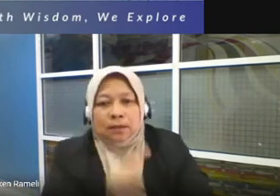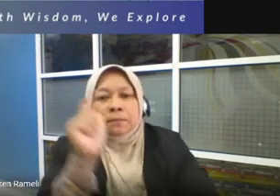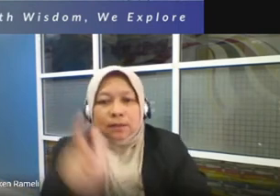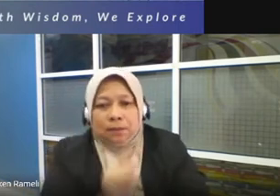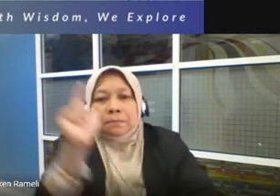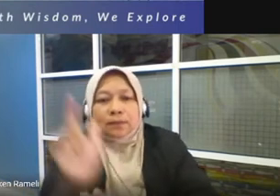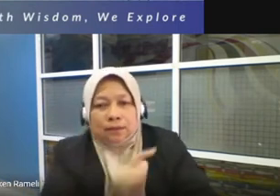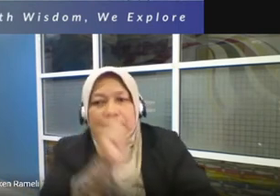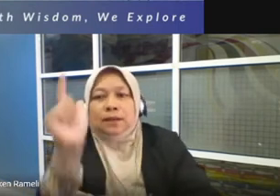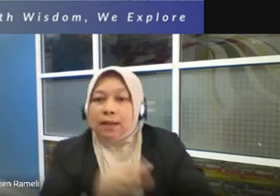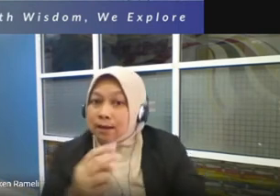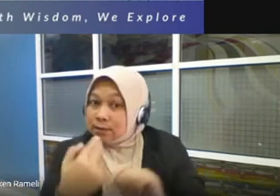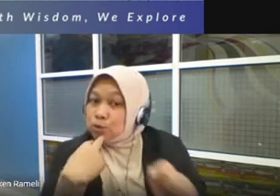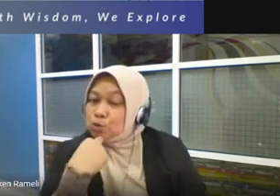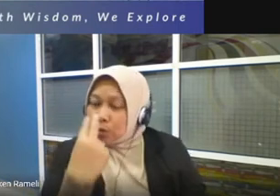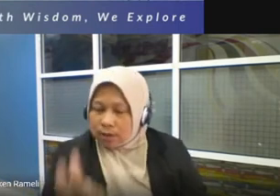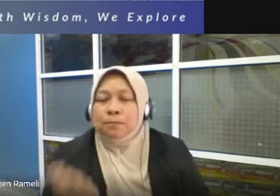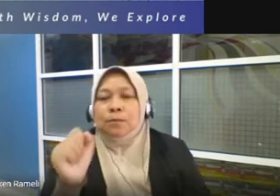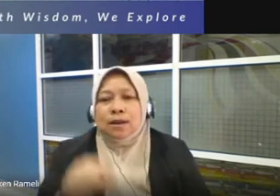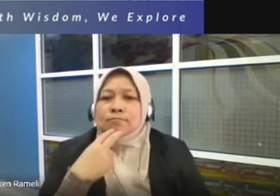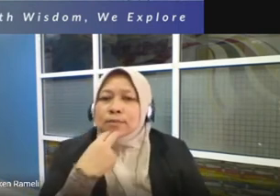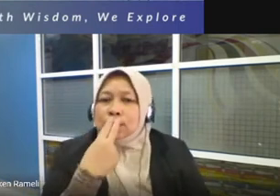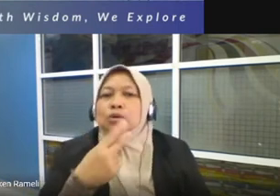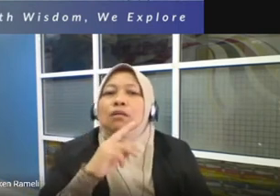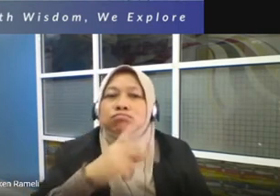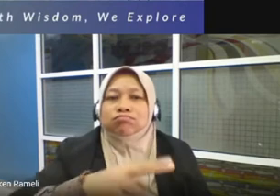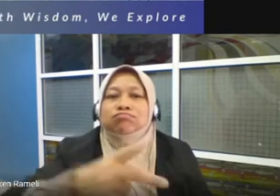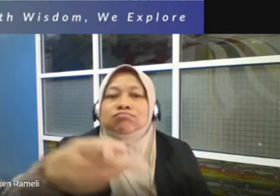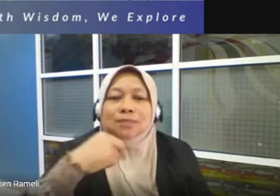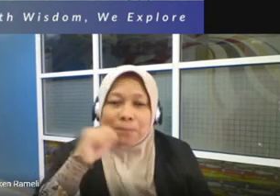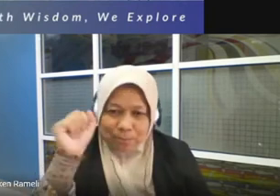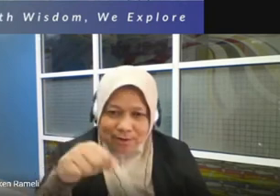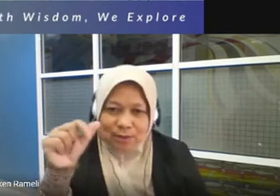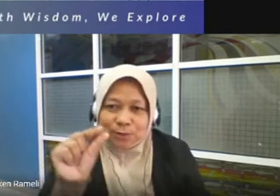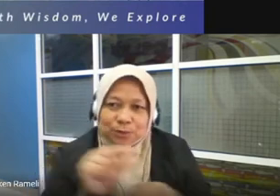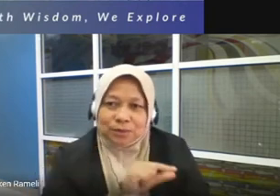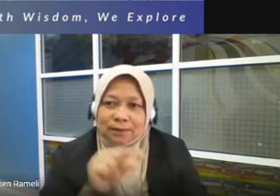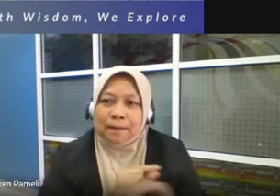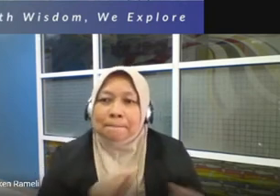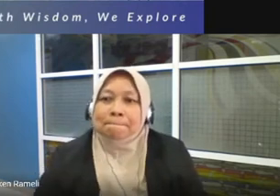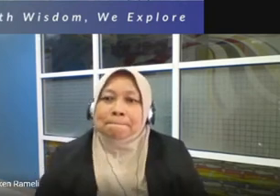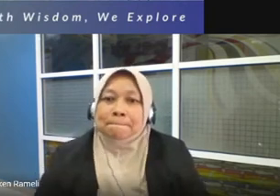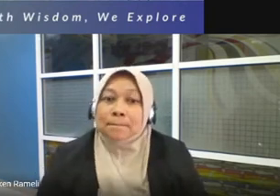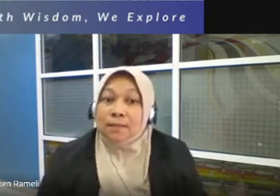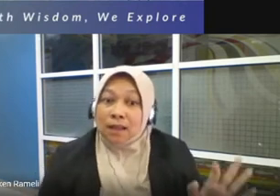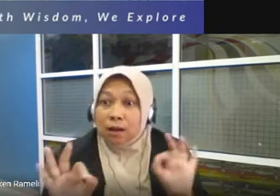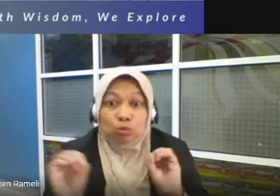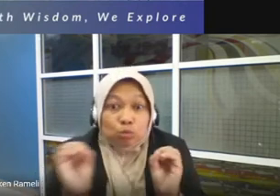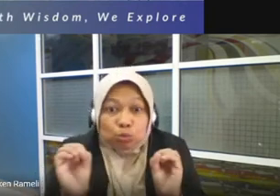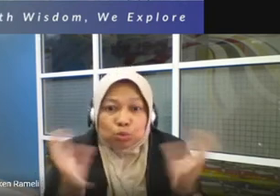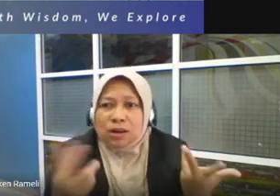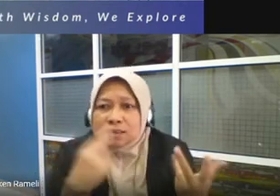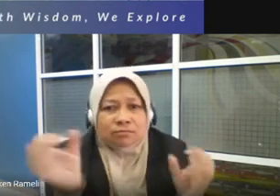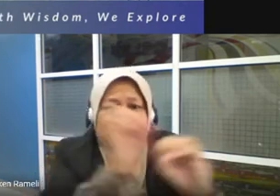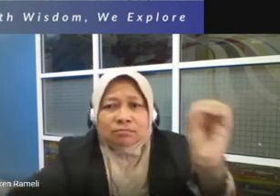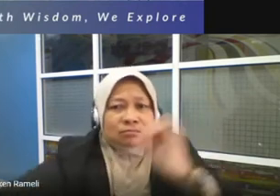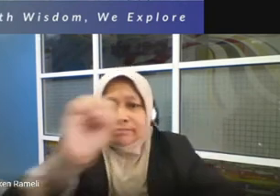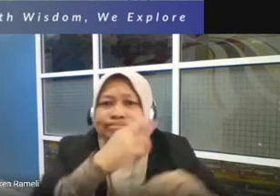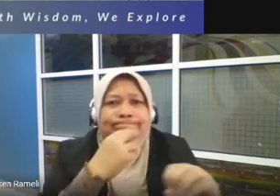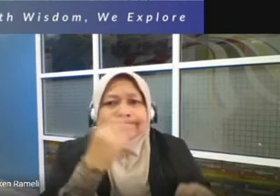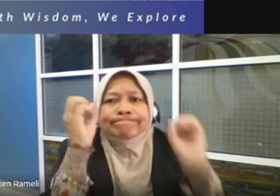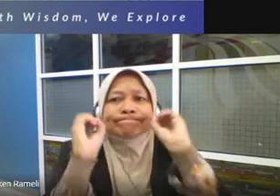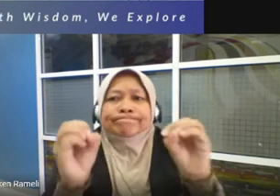Kita semua ada suara yang boleh digunakan. Jadi Kalau yang tak ada suara, macam mana kalau yang tak ada